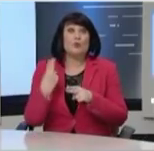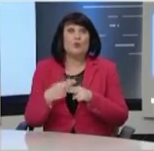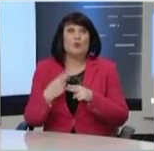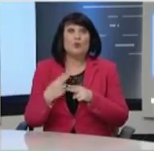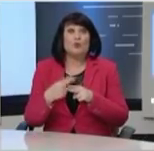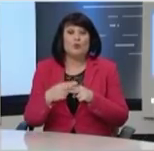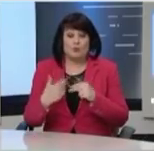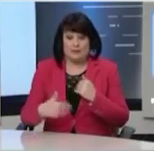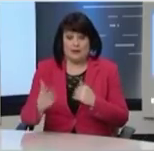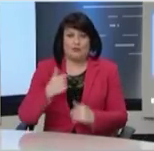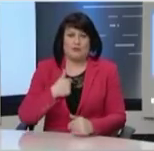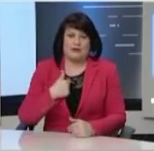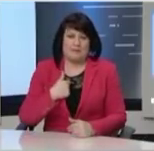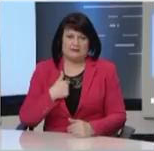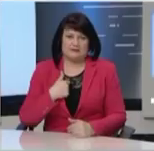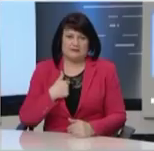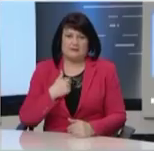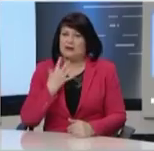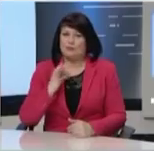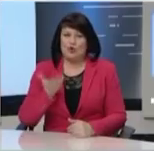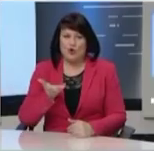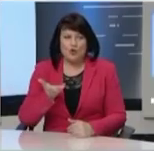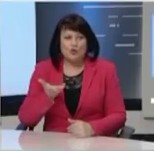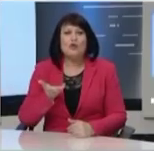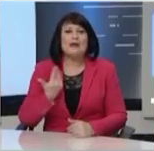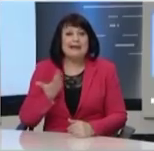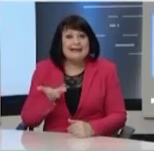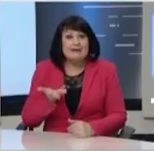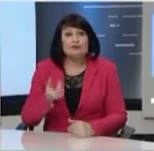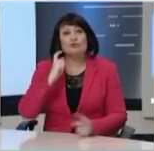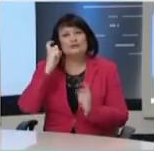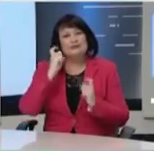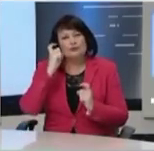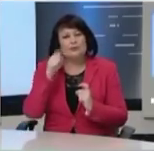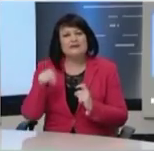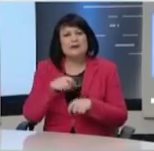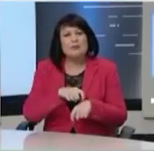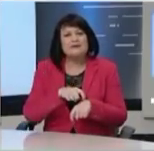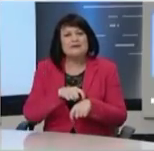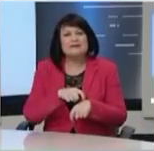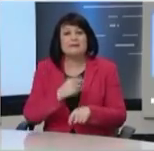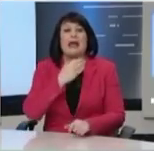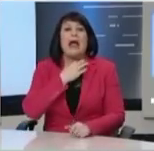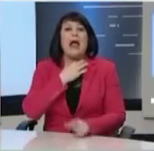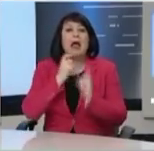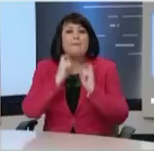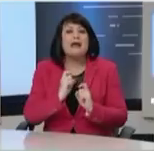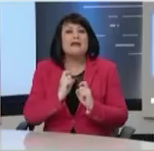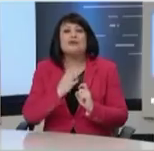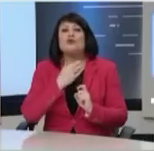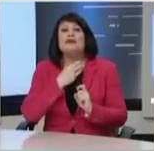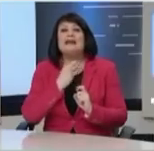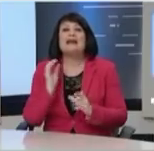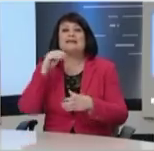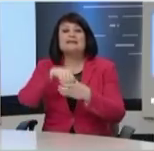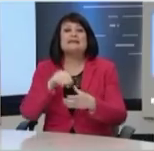κρίσιμη για μας περίοδος. Γι' αυτό και επεξεργαζόμαστε από τώρα τις απαραίτητες παρεμβάσεις